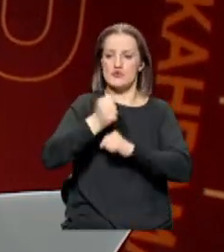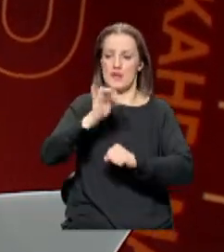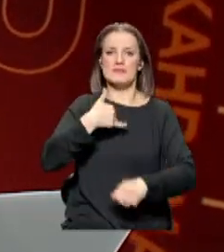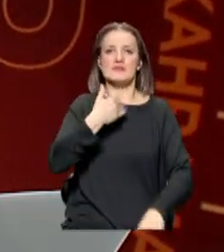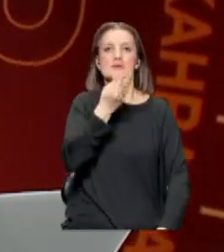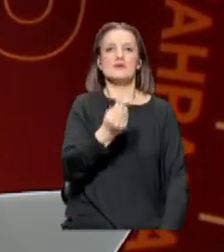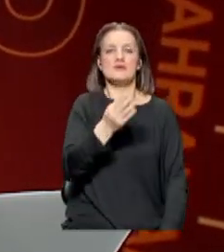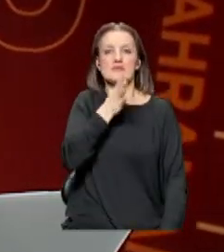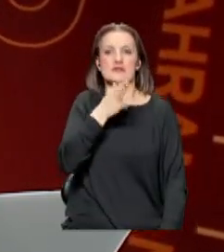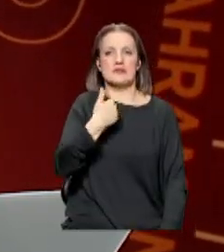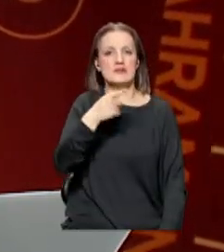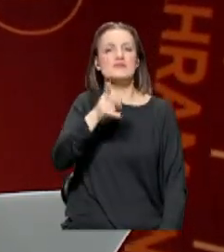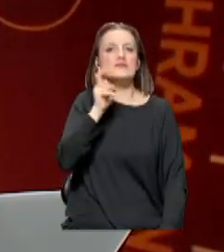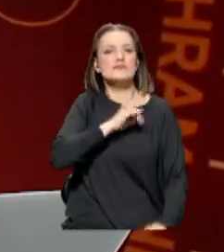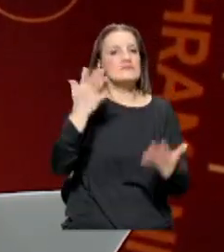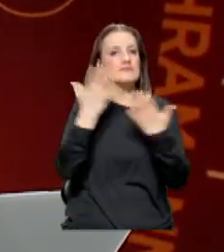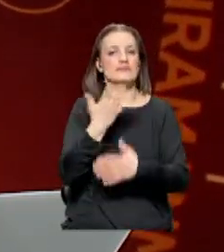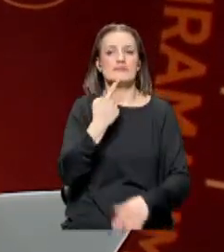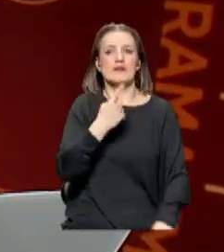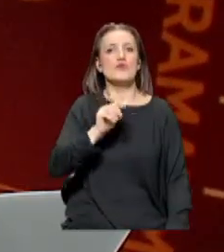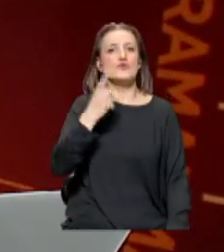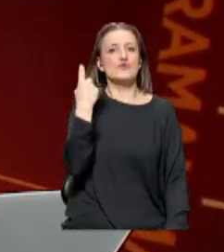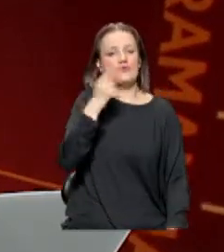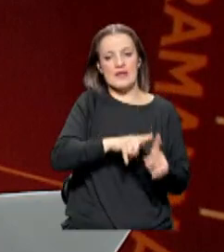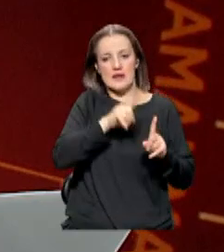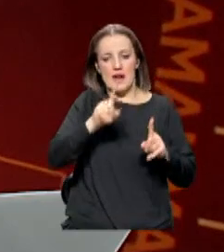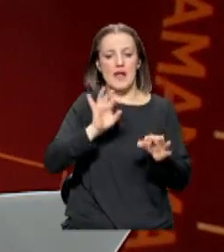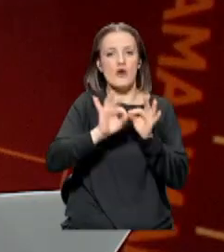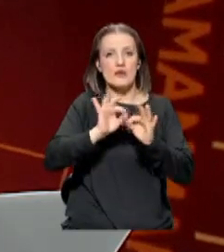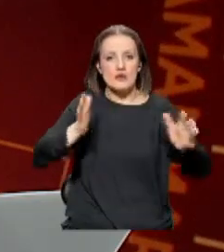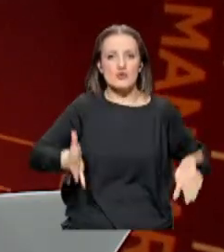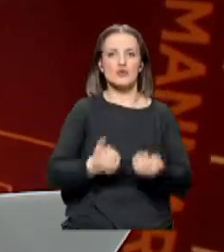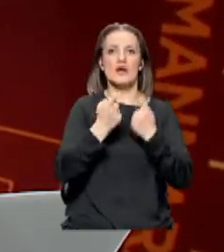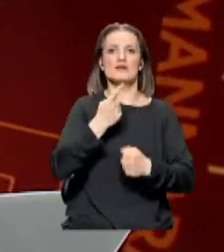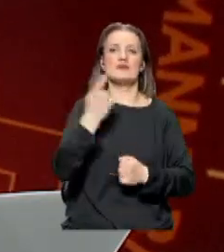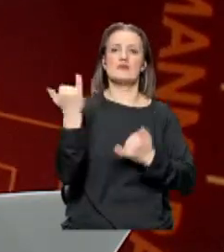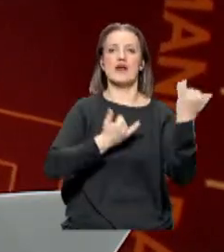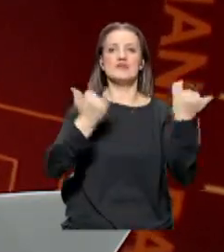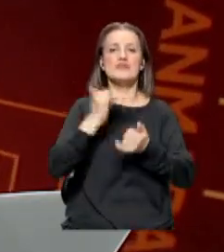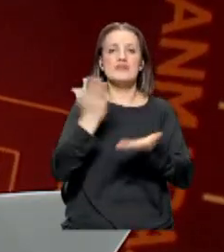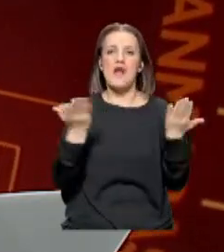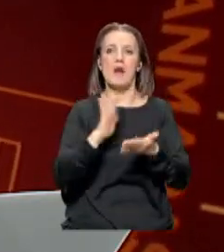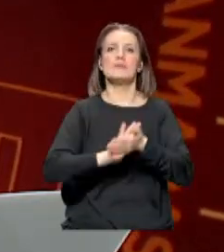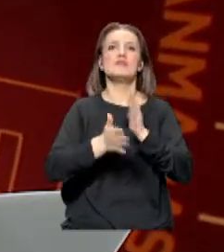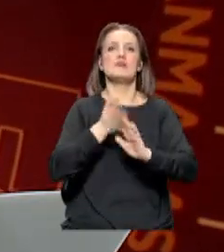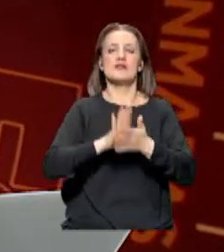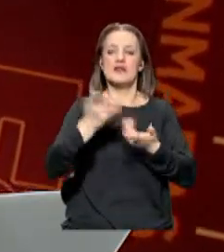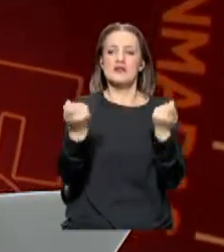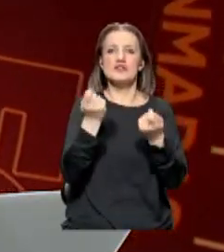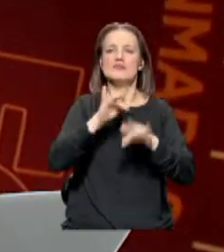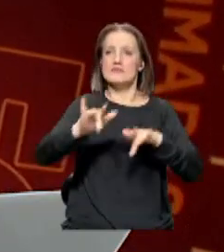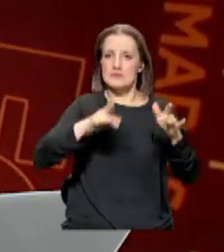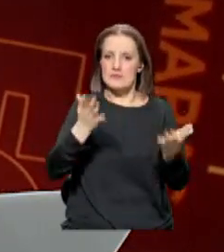Ne zaman sizi yanılttık dedi. Ama dünden kalan Türk ekonomisini kurtardık sözlerinin tartışması da daha bitmedi.